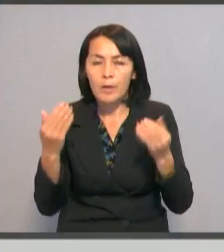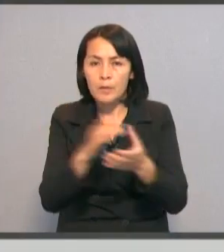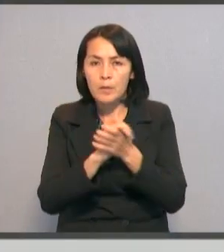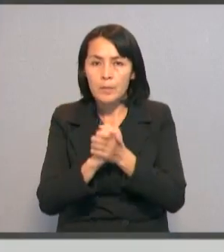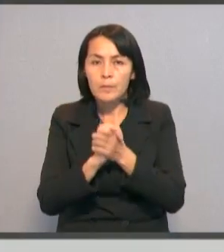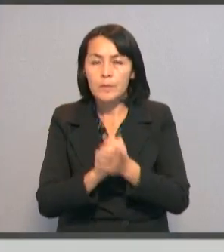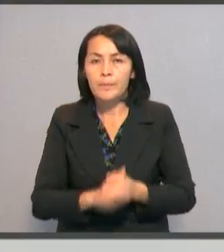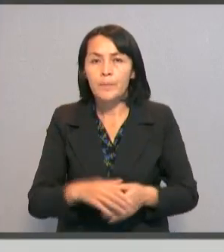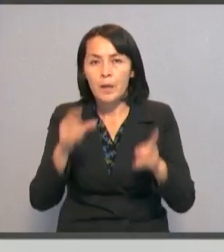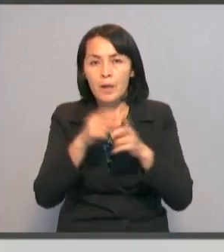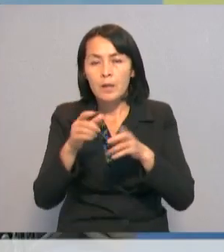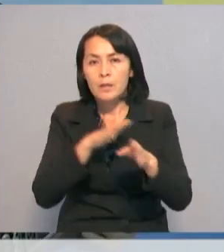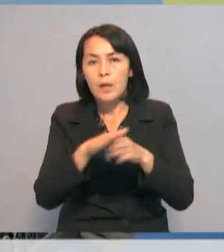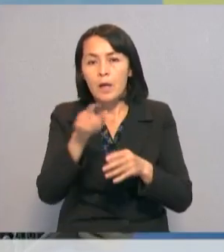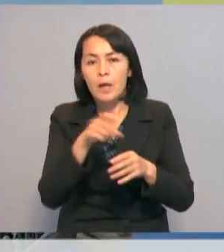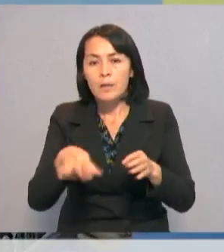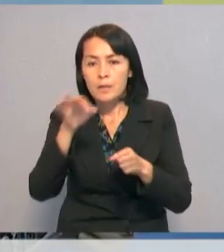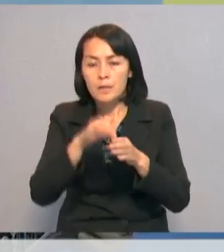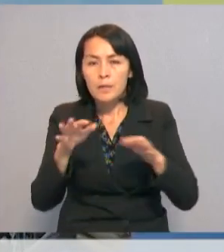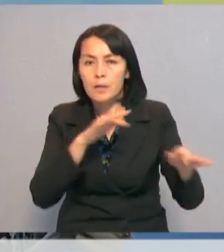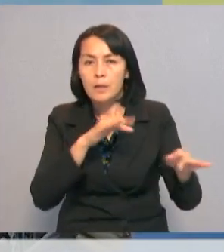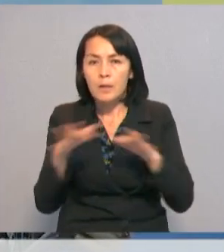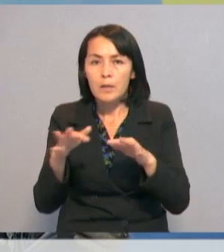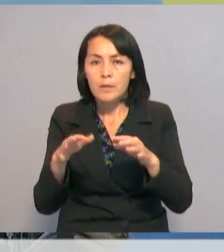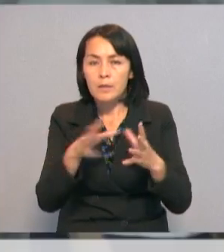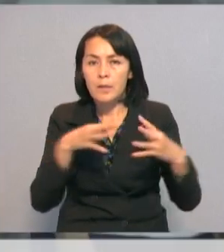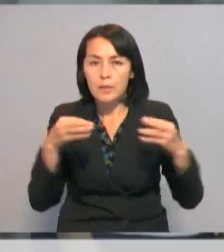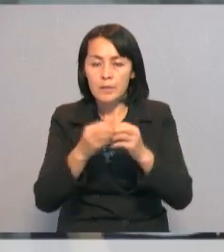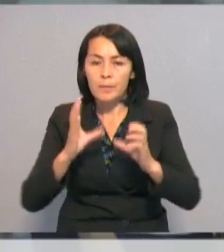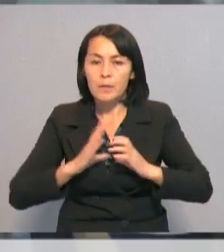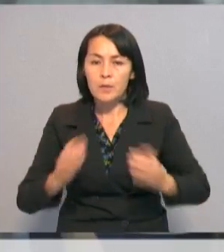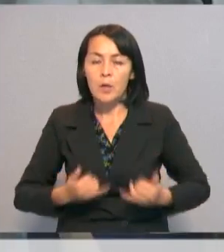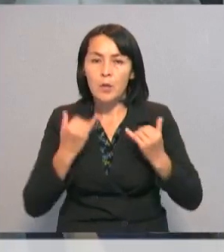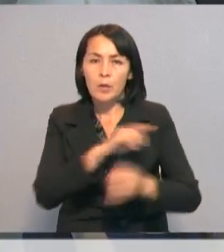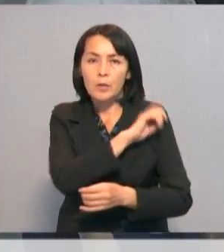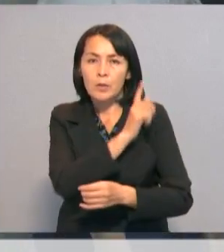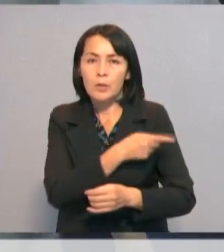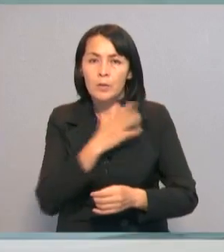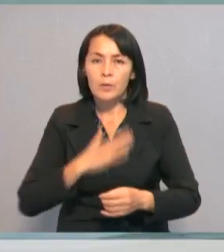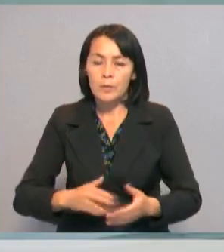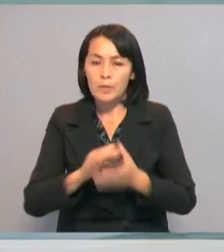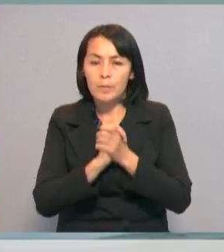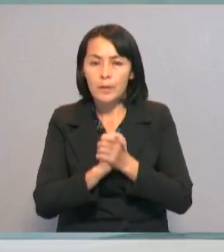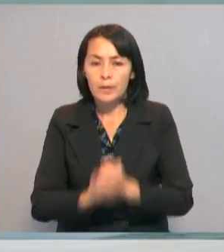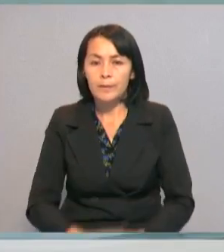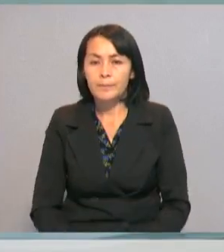организованность по словам организаторов цель мероприятия прославление семейных ценностей и укрепление преемственности